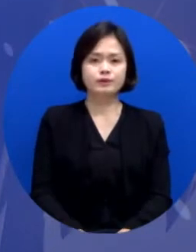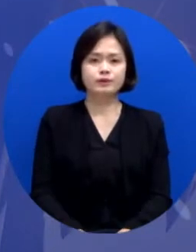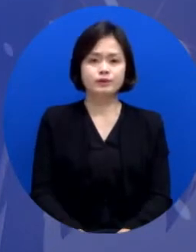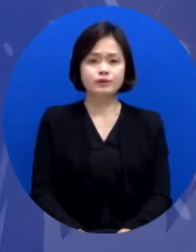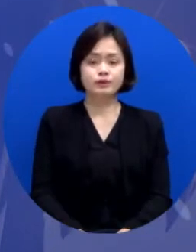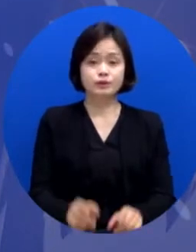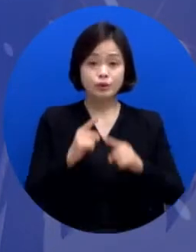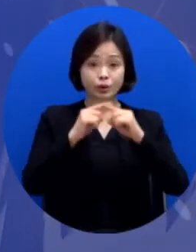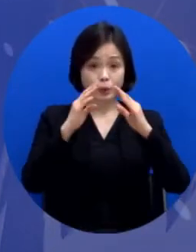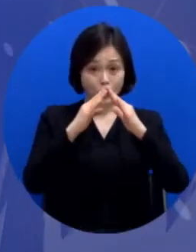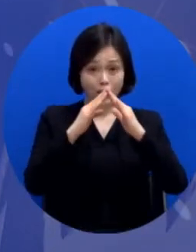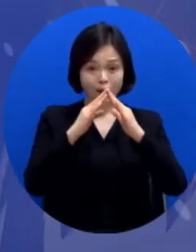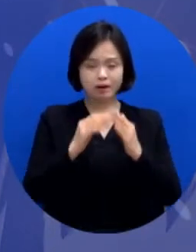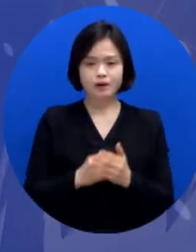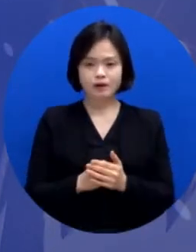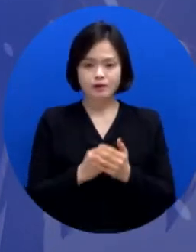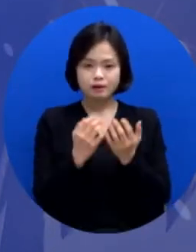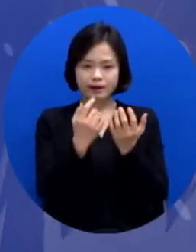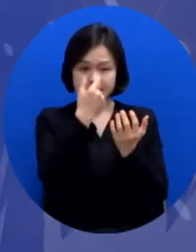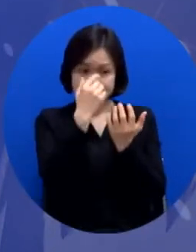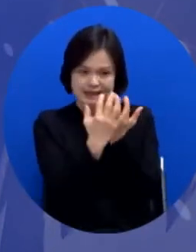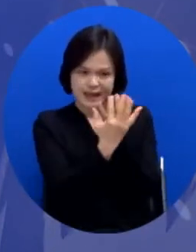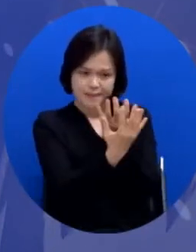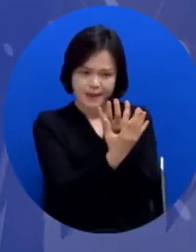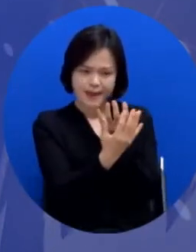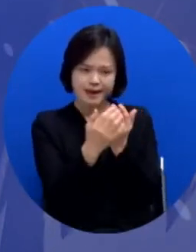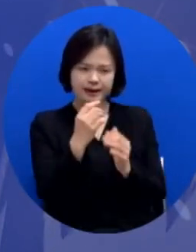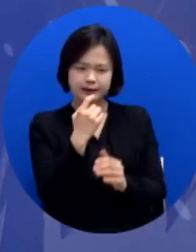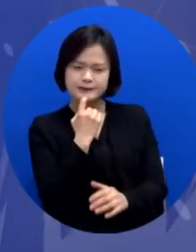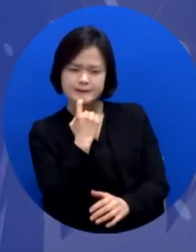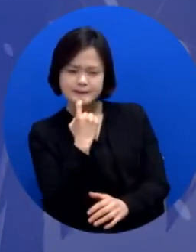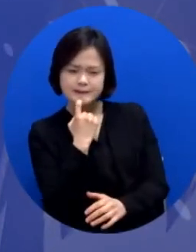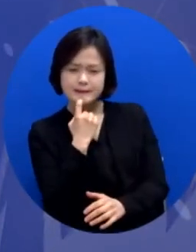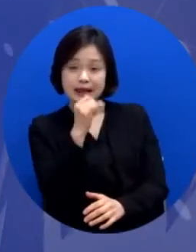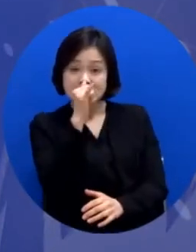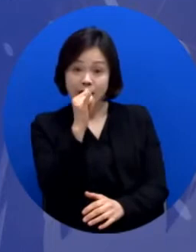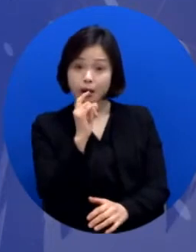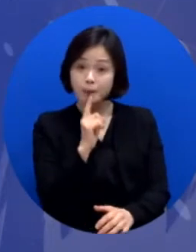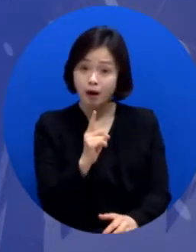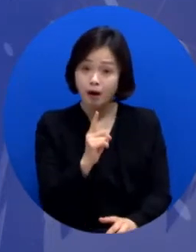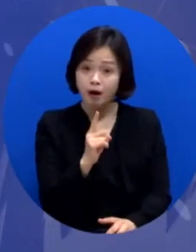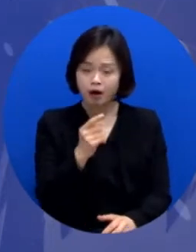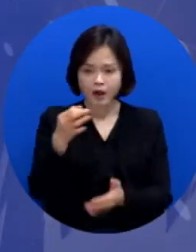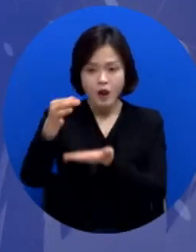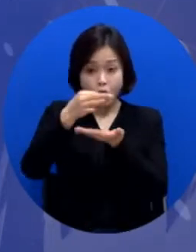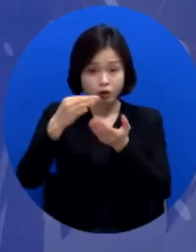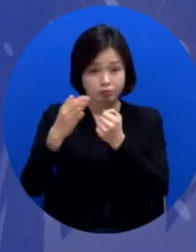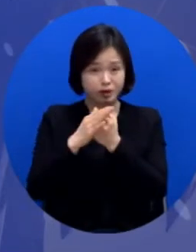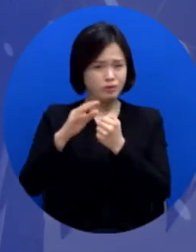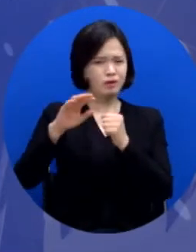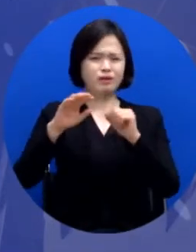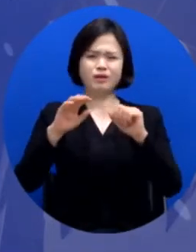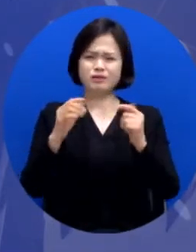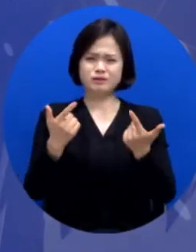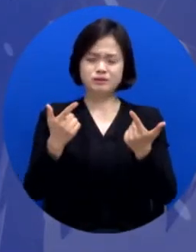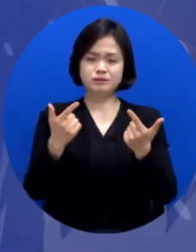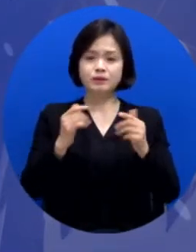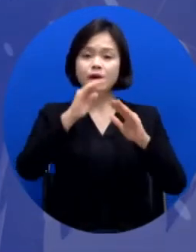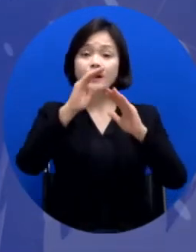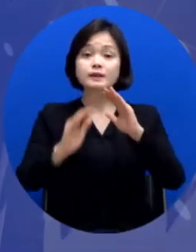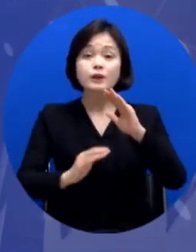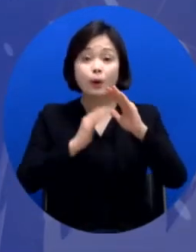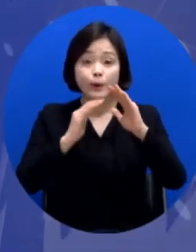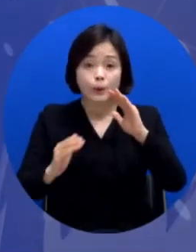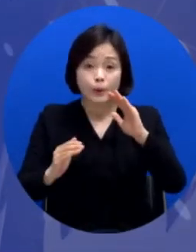때문에 온라인이 벨을 안하려고 1화 야 이렇게 이제 호도를 했었는데 실제 는 헌금의 문제가 아니라 성도들이 예배에 대한